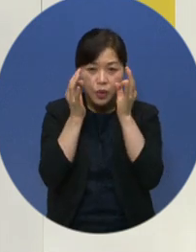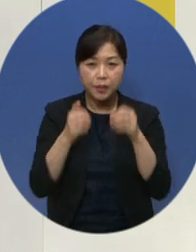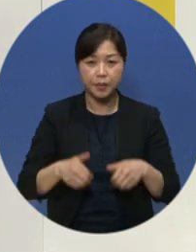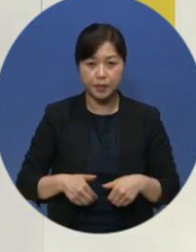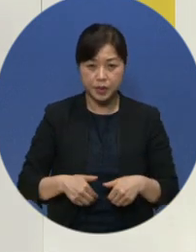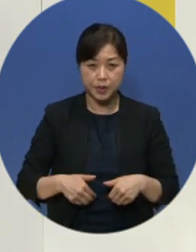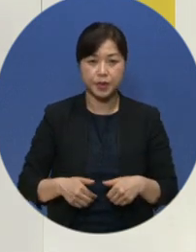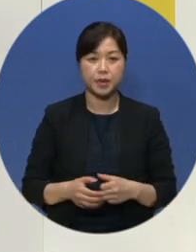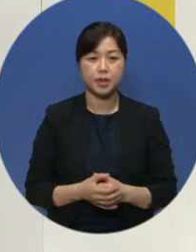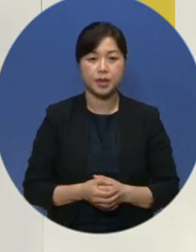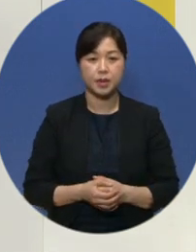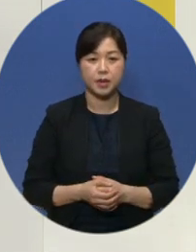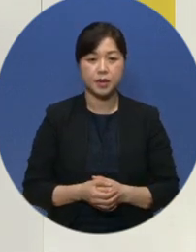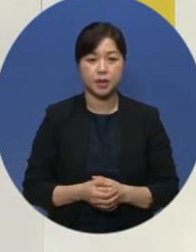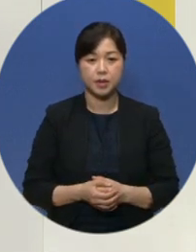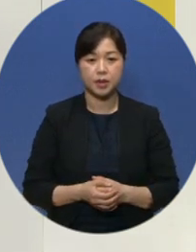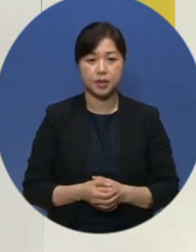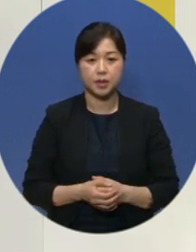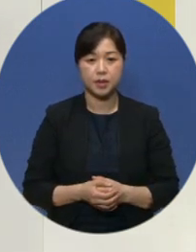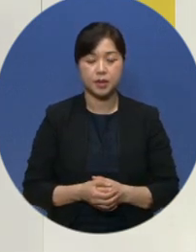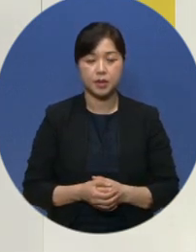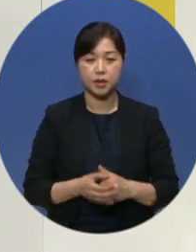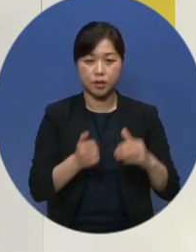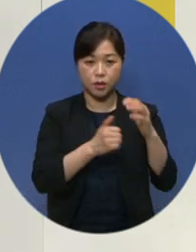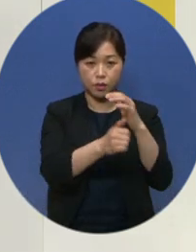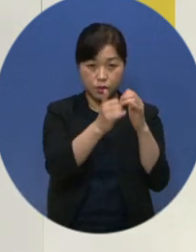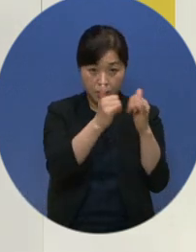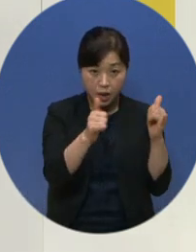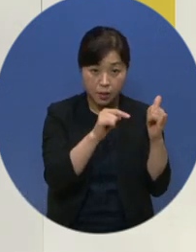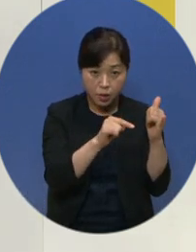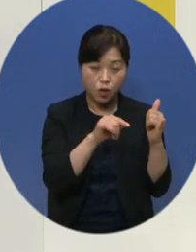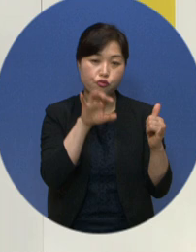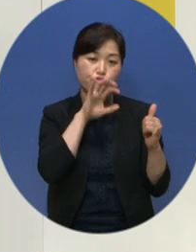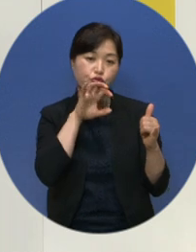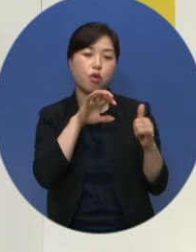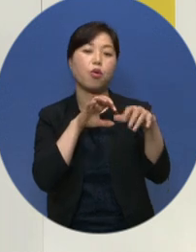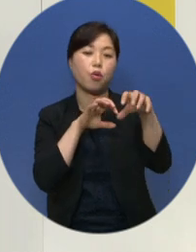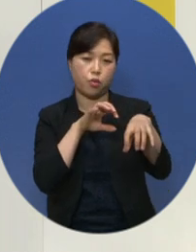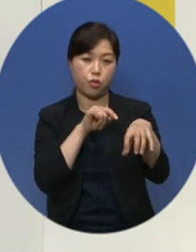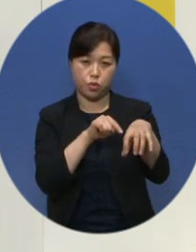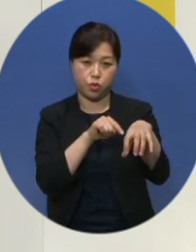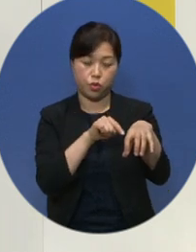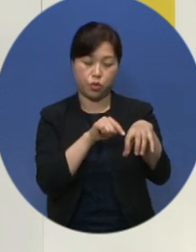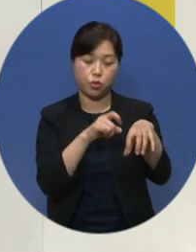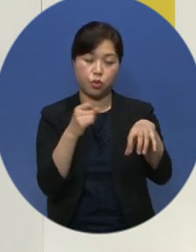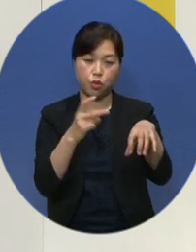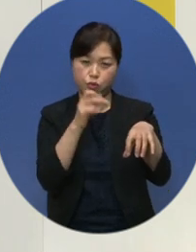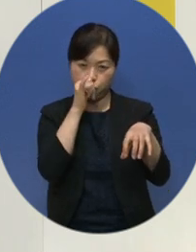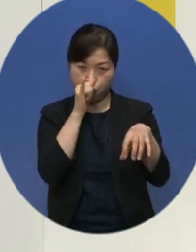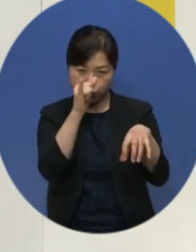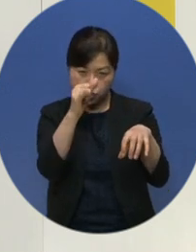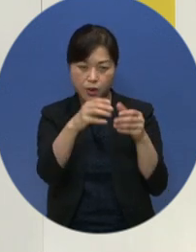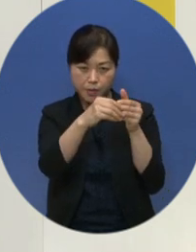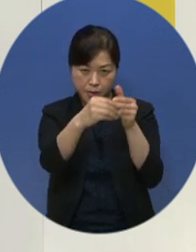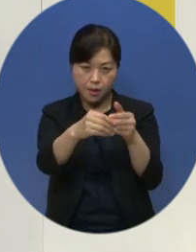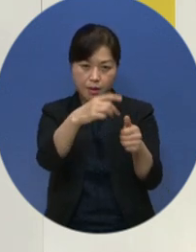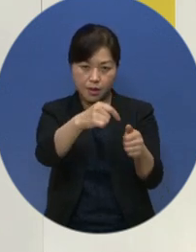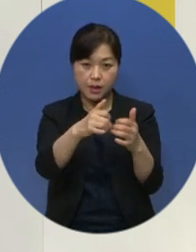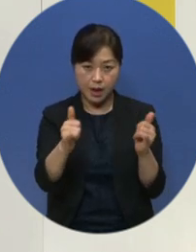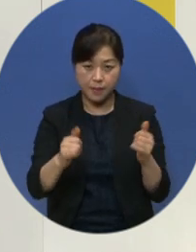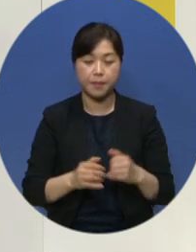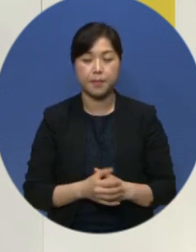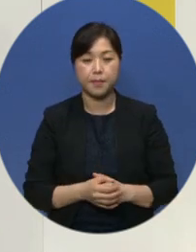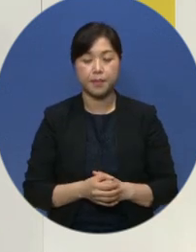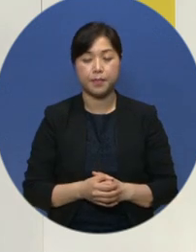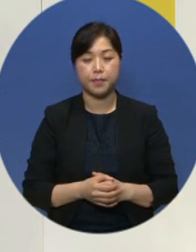그래서 당연히 이제 그 선수들은 훈련 시설이 라든지 또 훌륭한 지도자 그 다음에